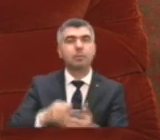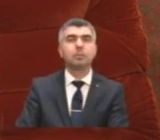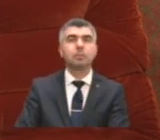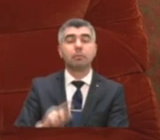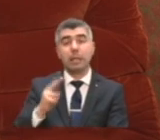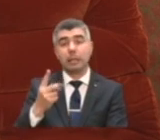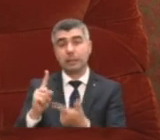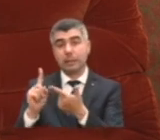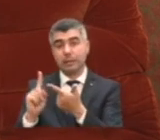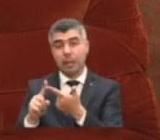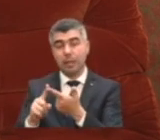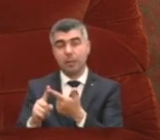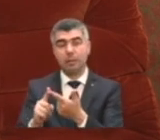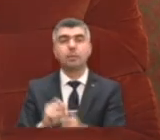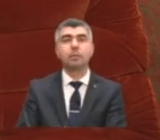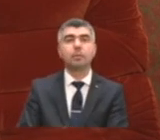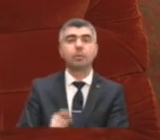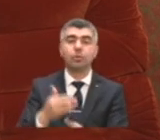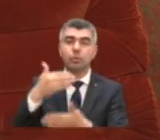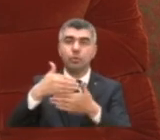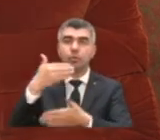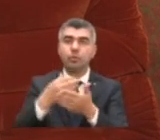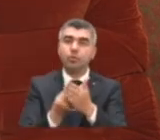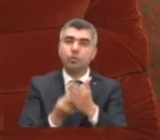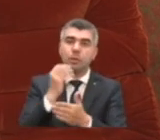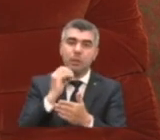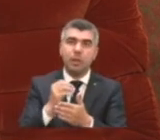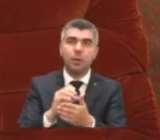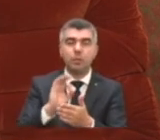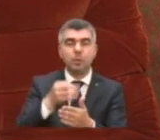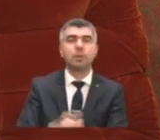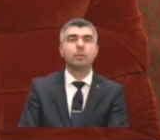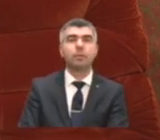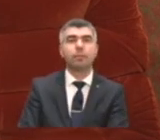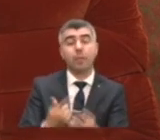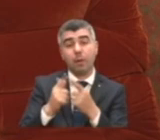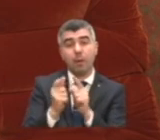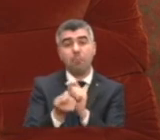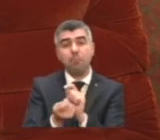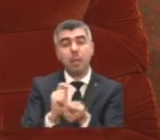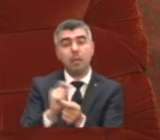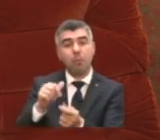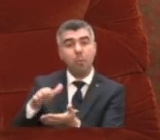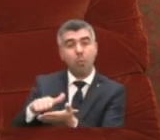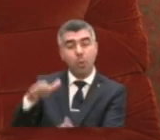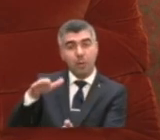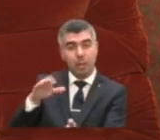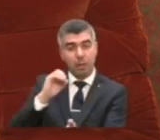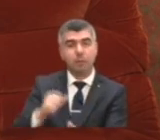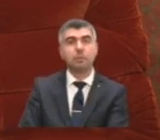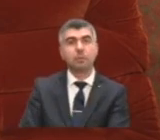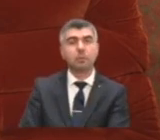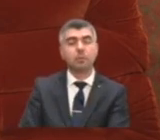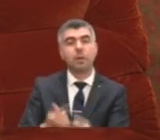اجل ضمان السياده في هذا المجال كتعلق بانشاء بنيه تحتيه كتسمح بتحويل الغاز الطبيعي المسال. هناك